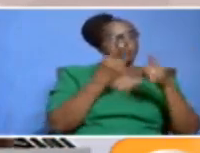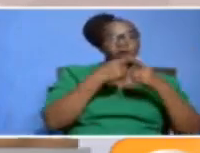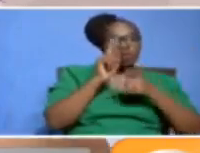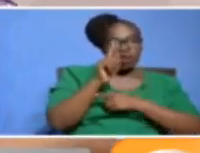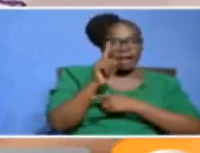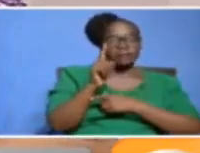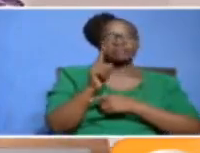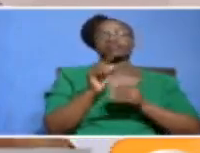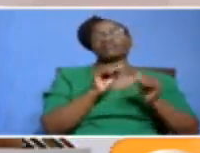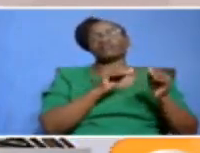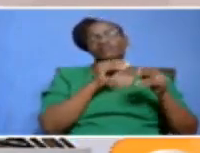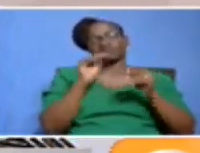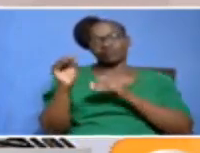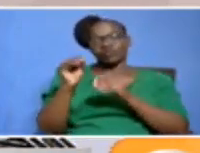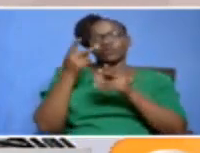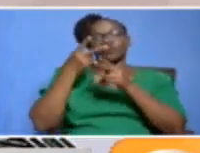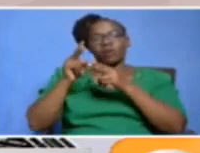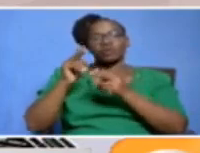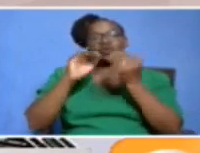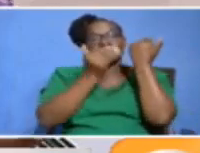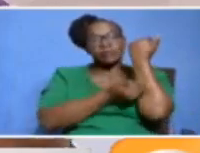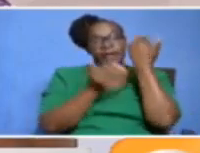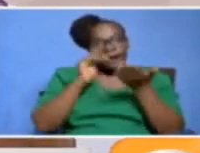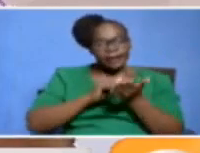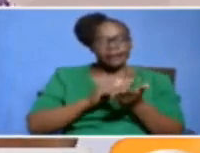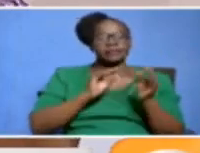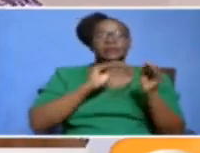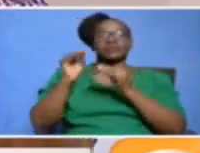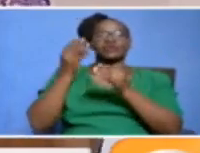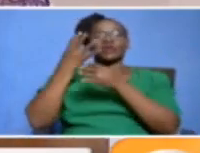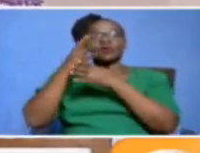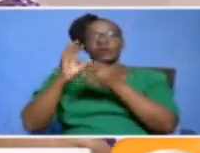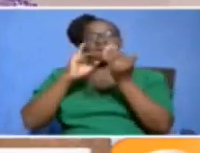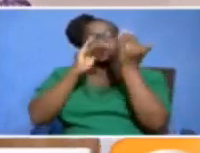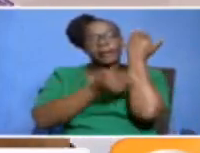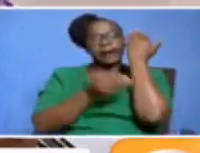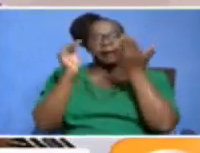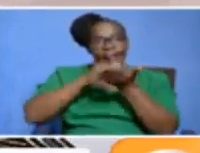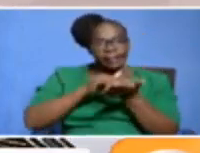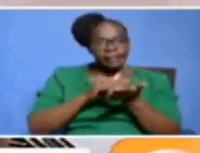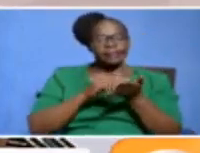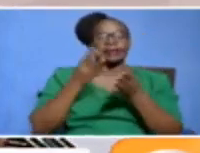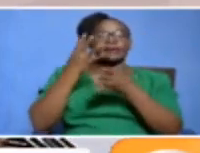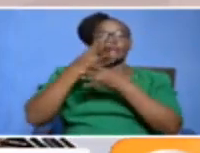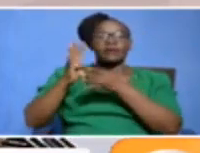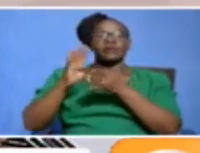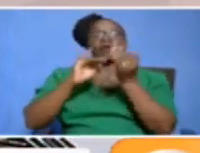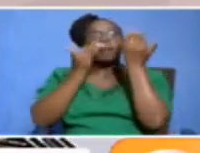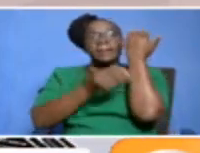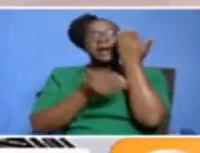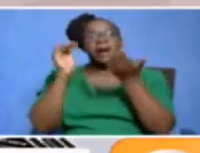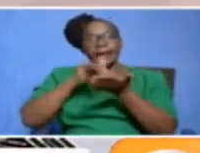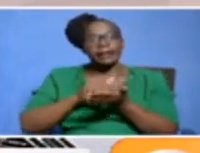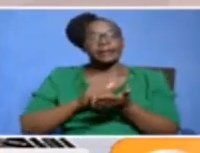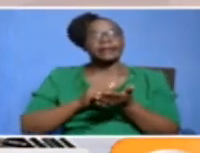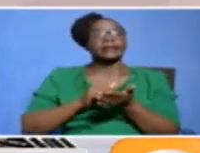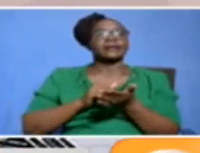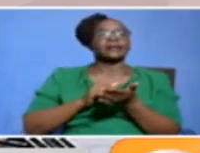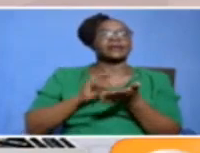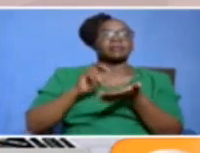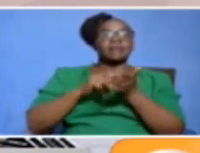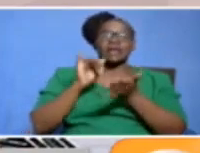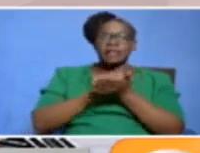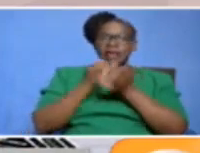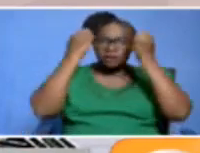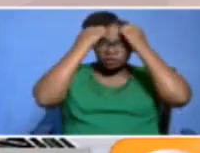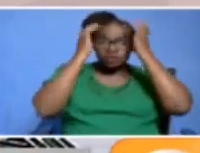na wa form 2, akaenda form 3, akaja na wa form 3, wa form 4 alifariki. Huyo nakwambia alikuwa ni mwanafunzi